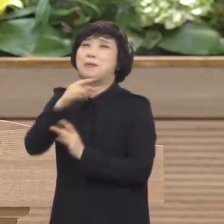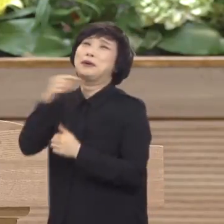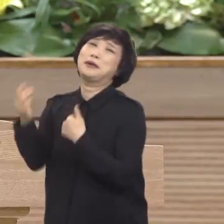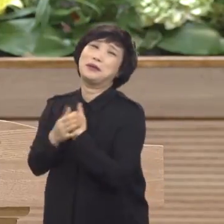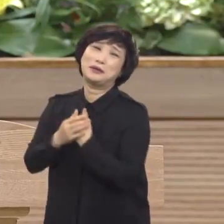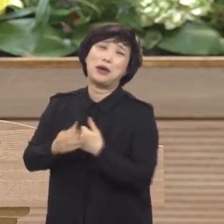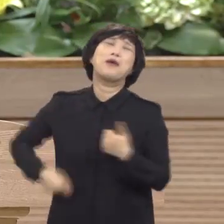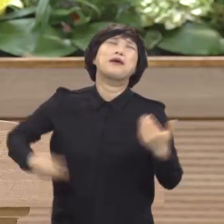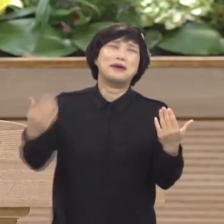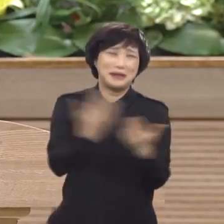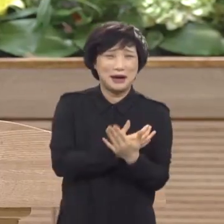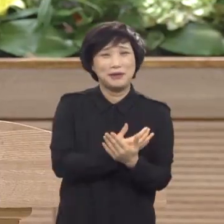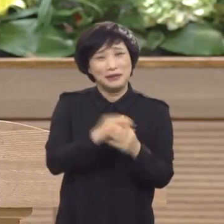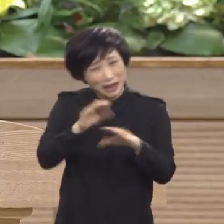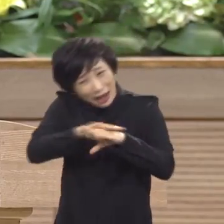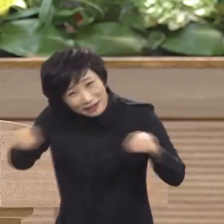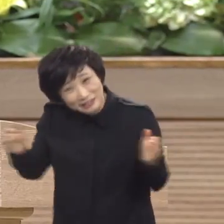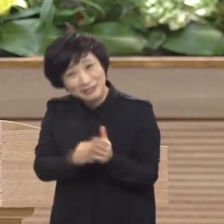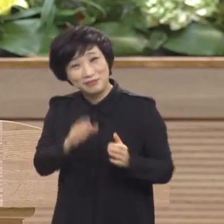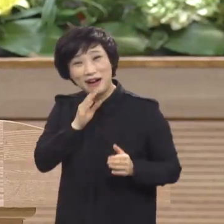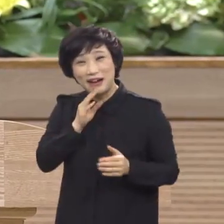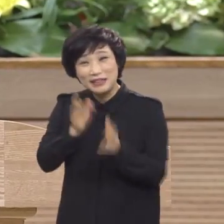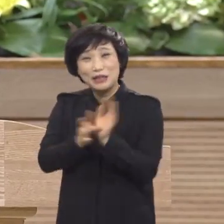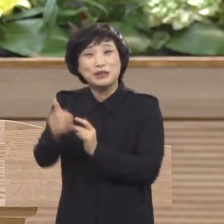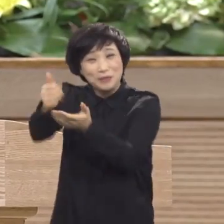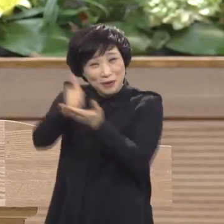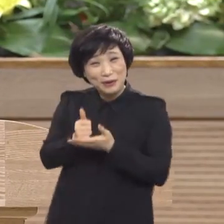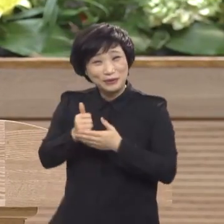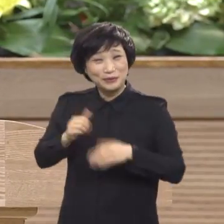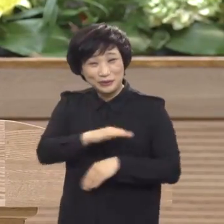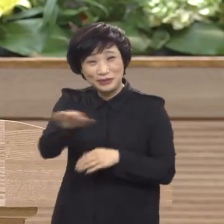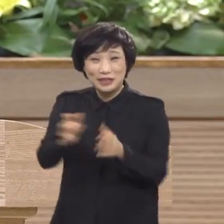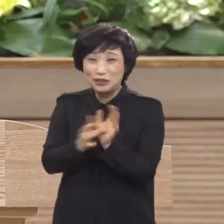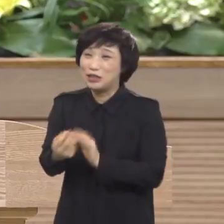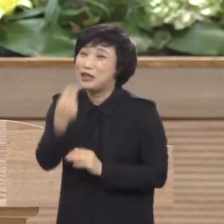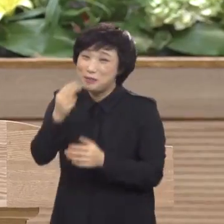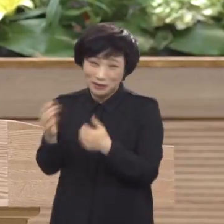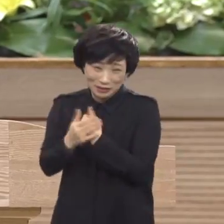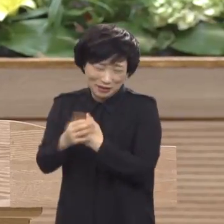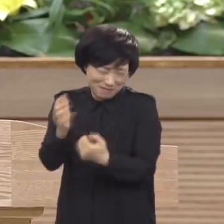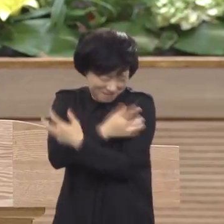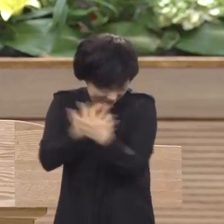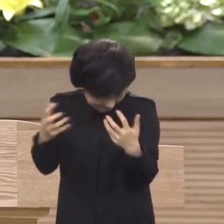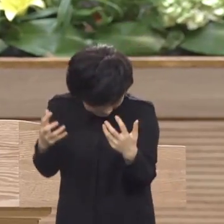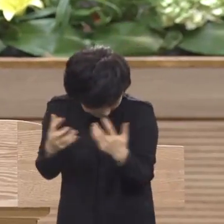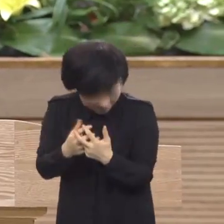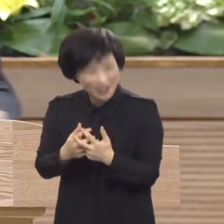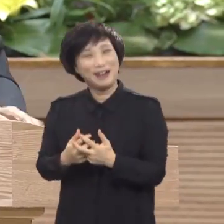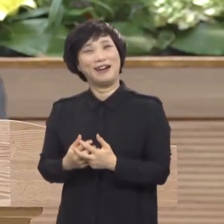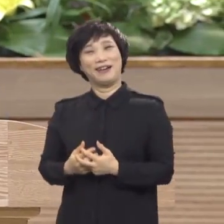회개하고 벗어난다. 그가 내 안에 있으므로 그의 생명이 풍성하다.